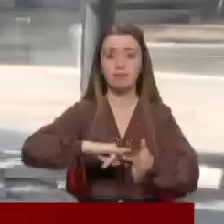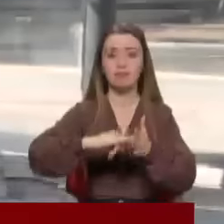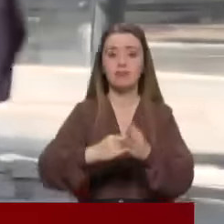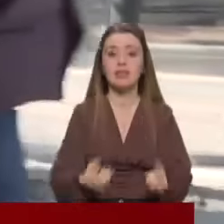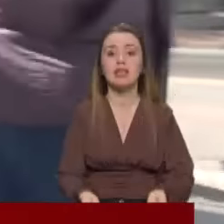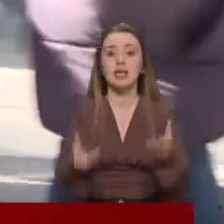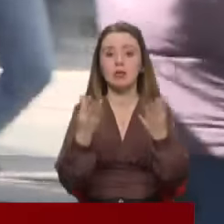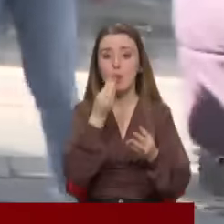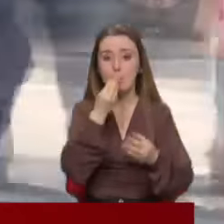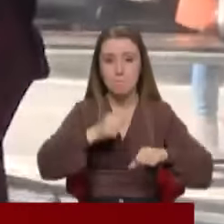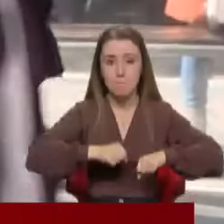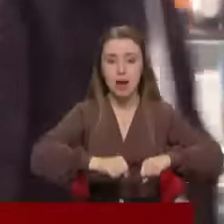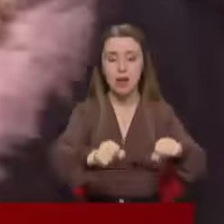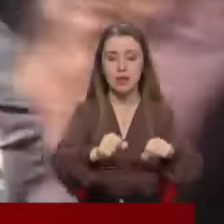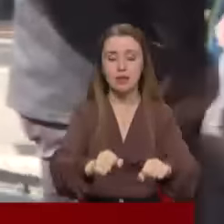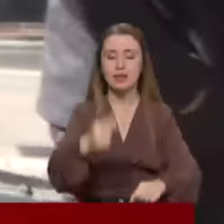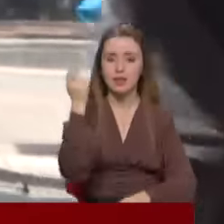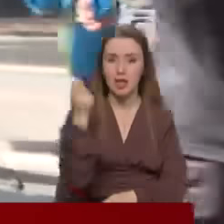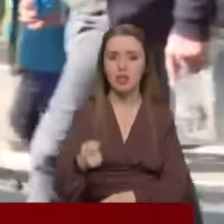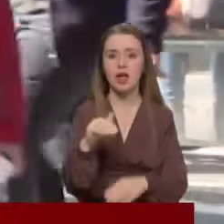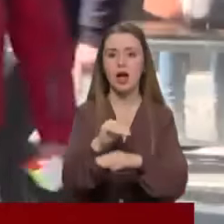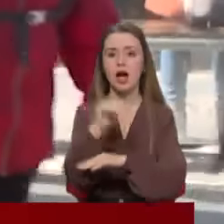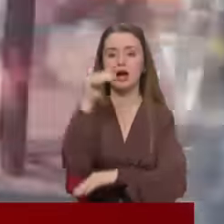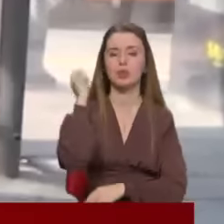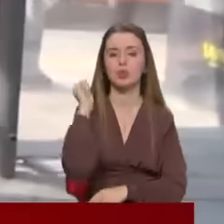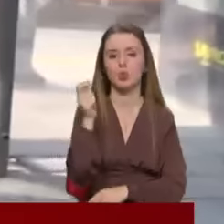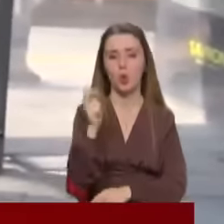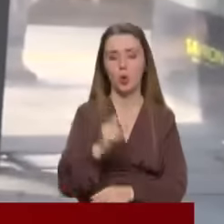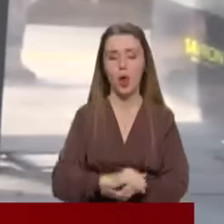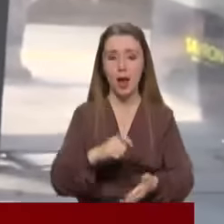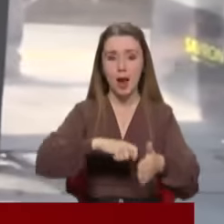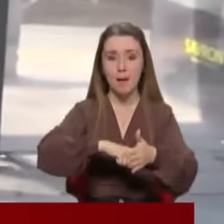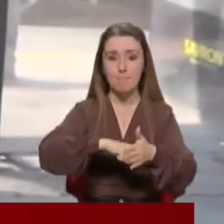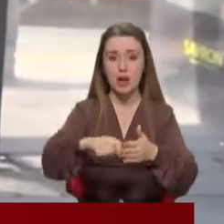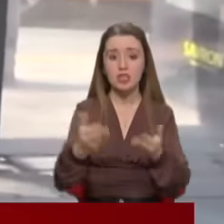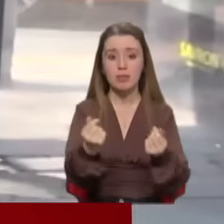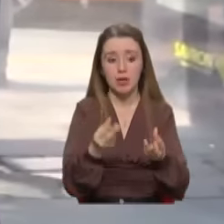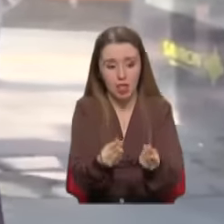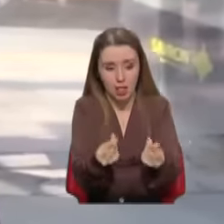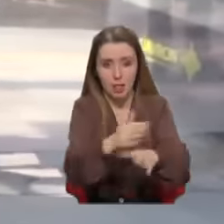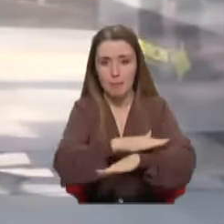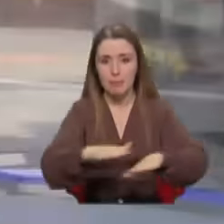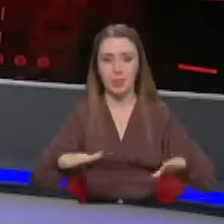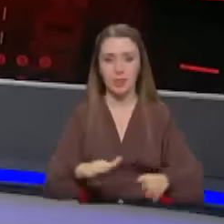geçinemiyoruz. Markette gıda gerçekten hayat çok zorlaştı. Maaşlar almadan eridi bitti.